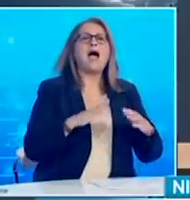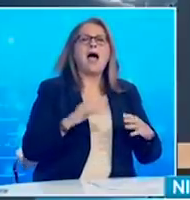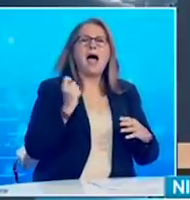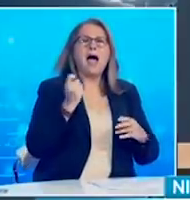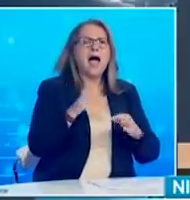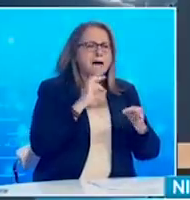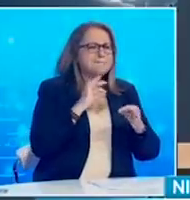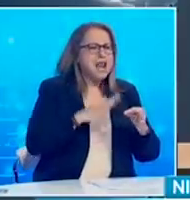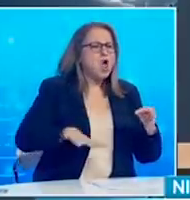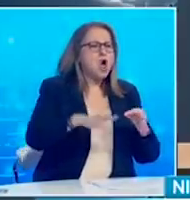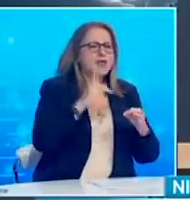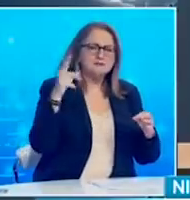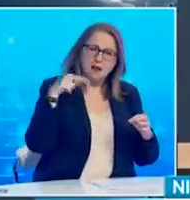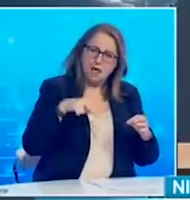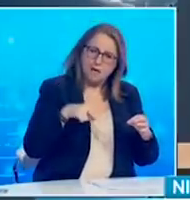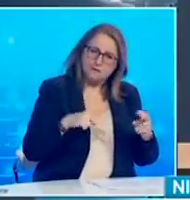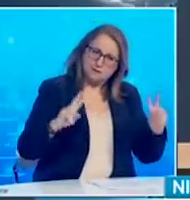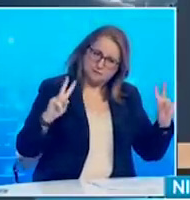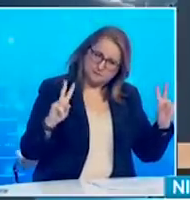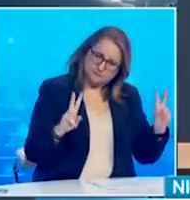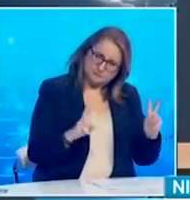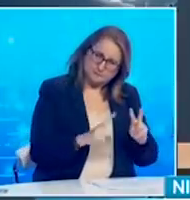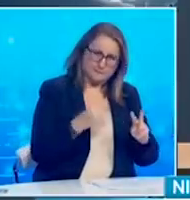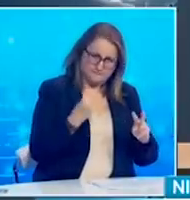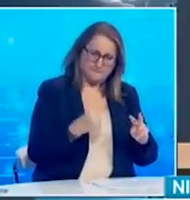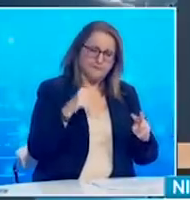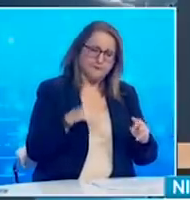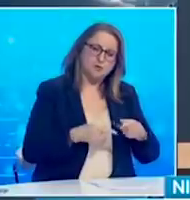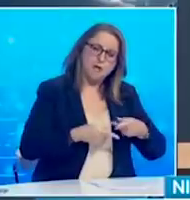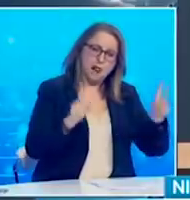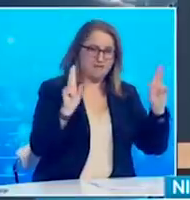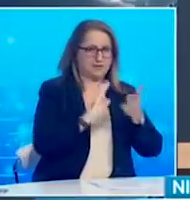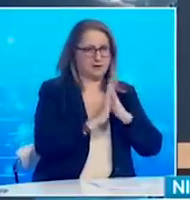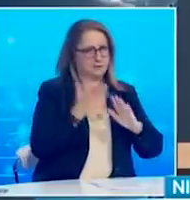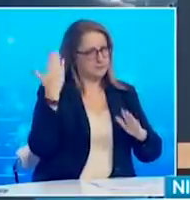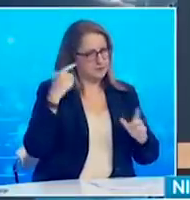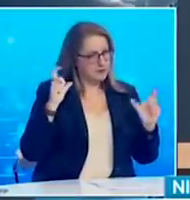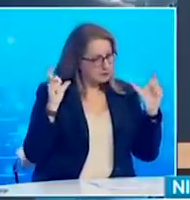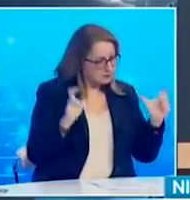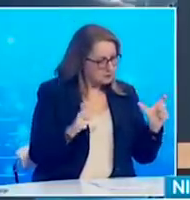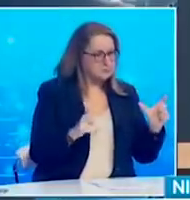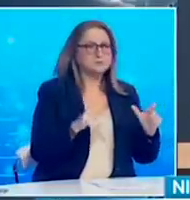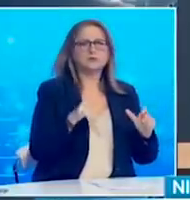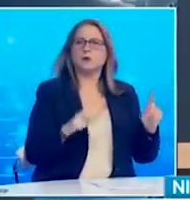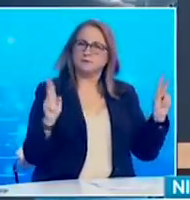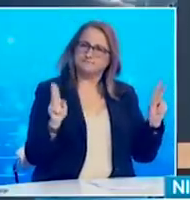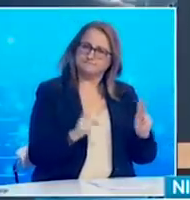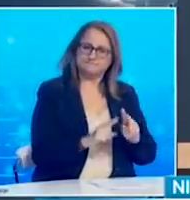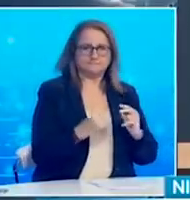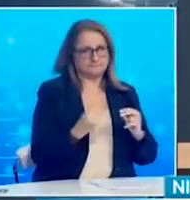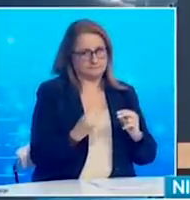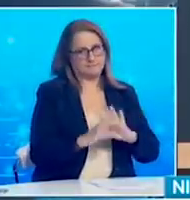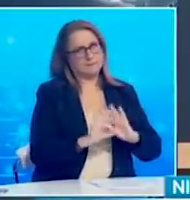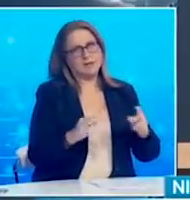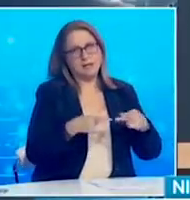βελτιωθεί, με αποτέλεσμα εν λόγω περιοχές να μην τελούν πλέον σε αυτό το καθεστώς ειδικών περιοριστικών μέτρων. Και θα θέλαμε στη λήξη